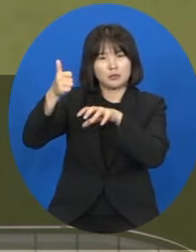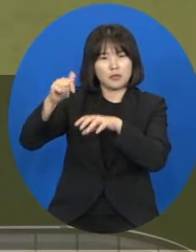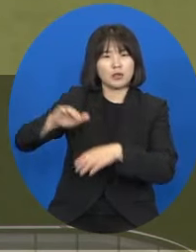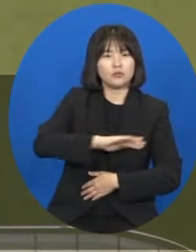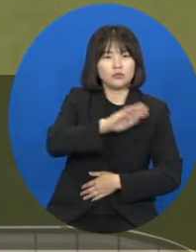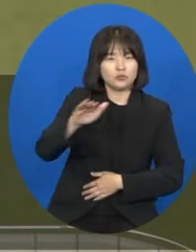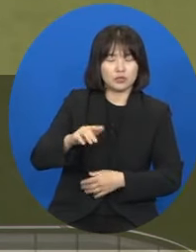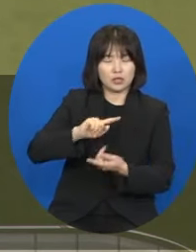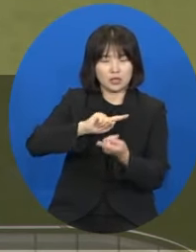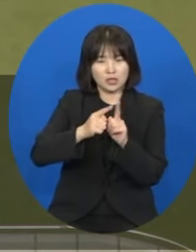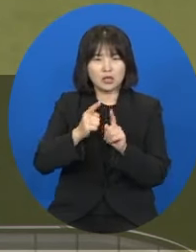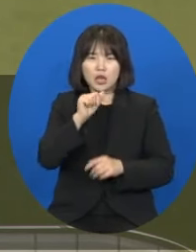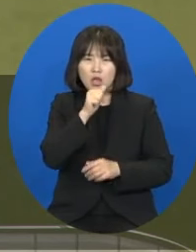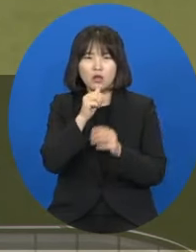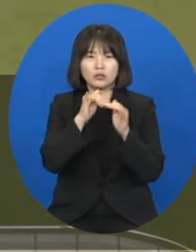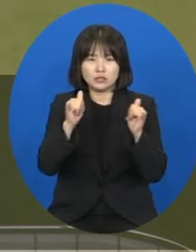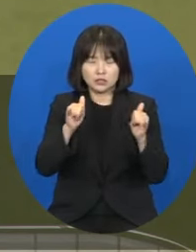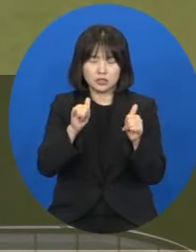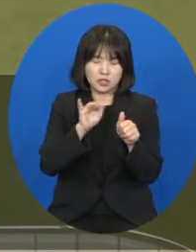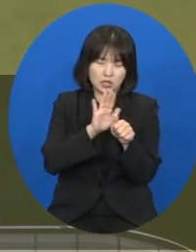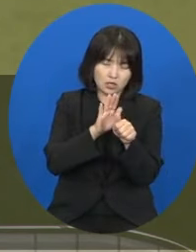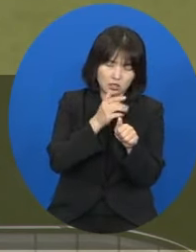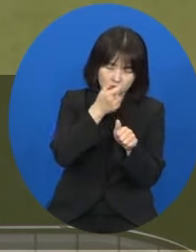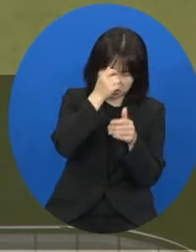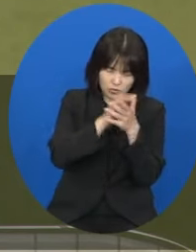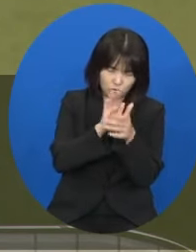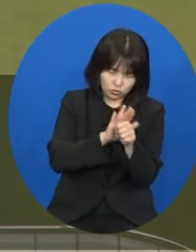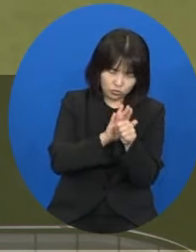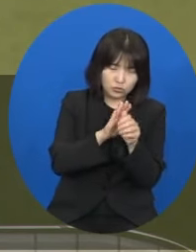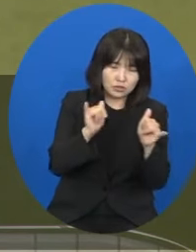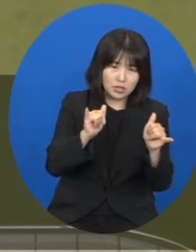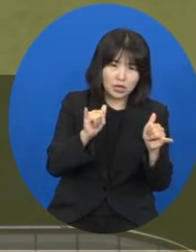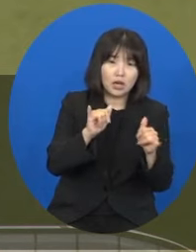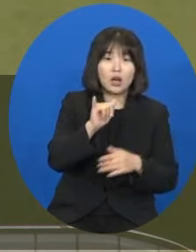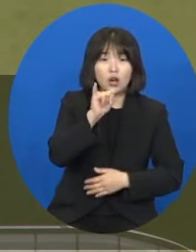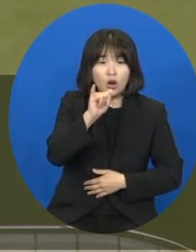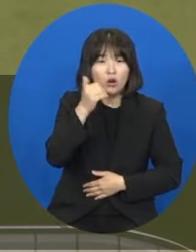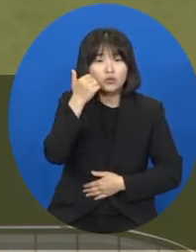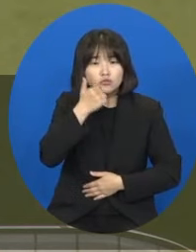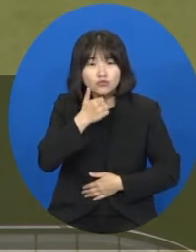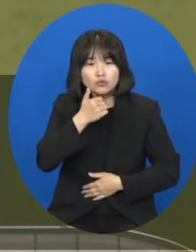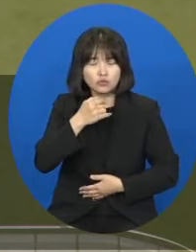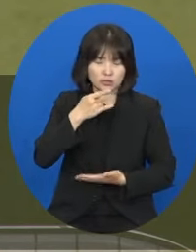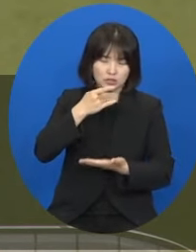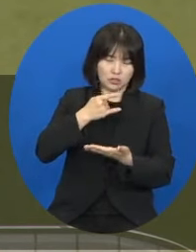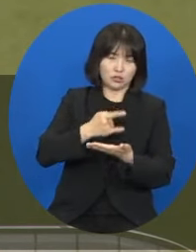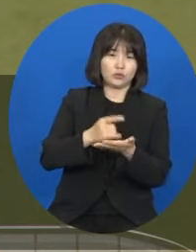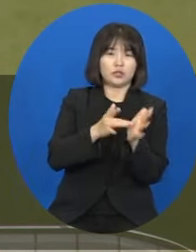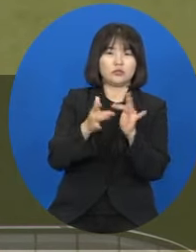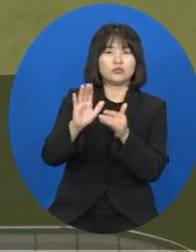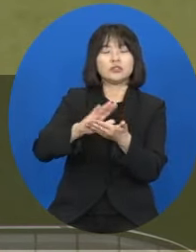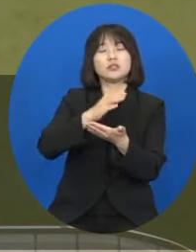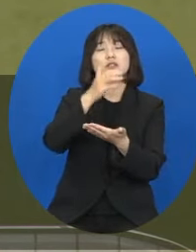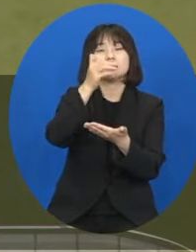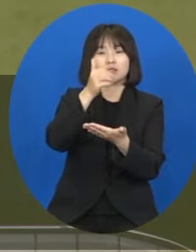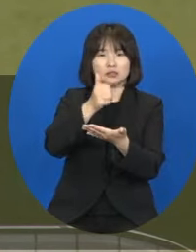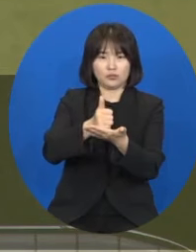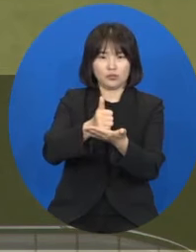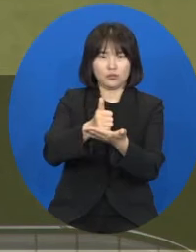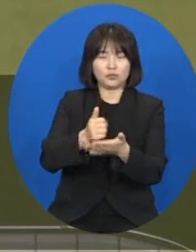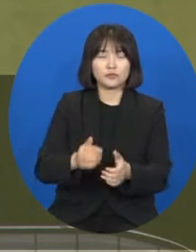우리에게 대언자, 중보자, 우리의 변호자가 있는데 바로 의로우신 예수